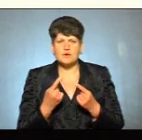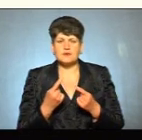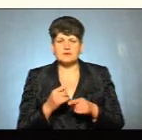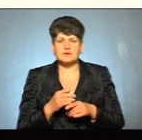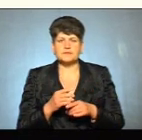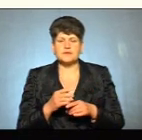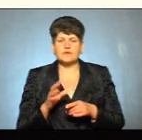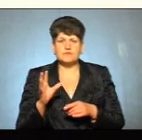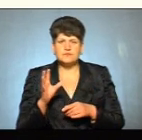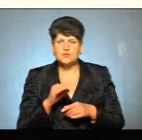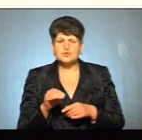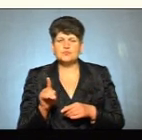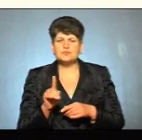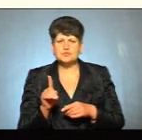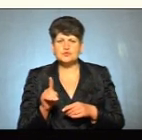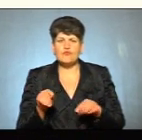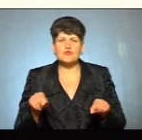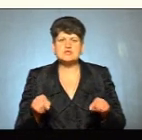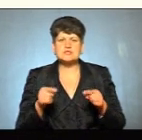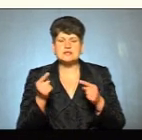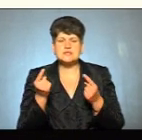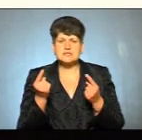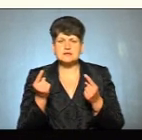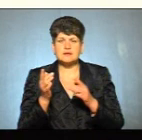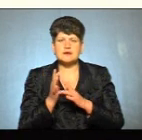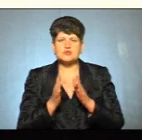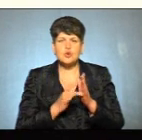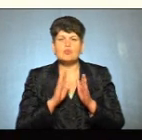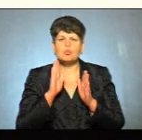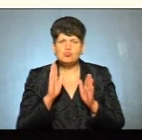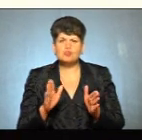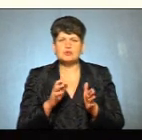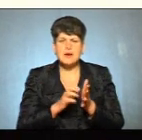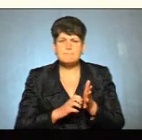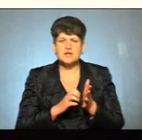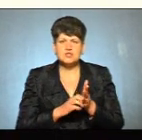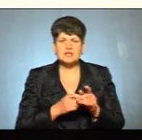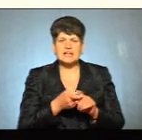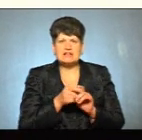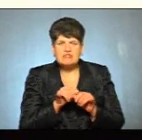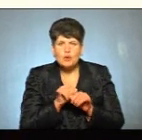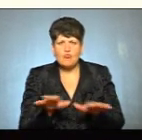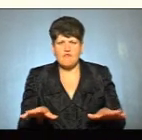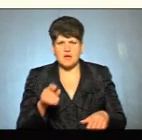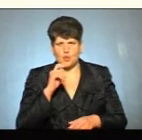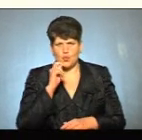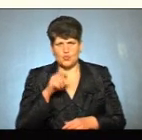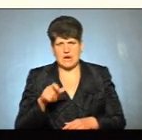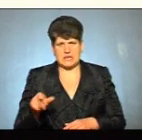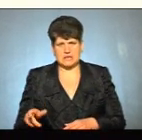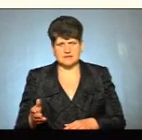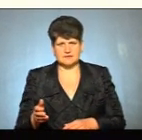масової інформації, що от Воскресіння Христове буде причиною інфікування українців.